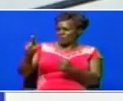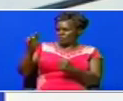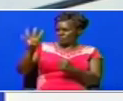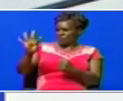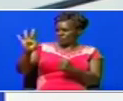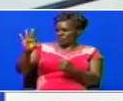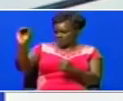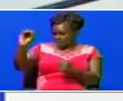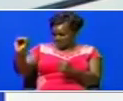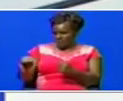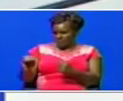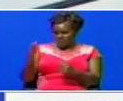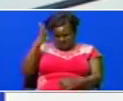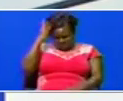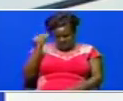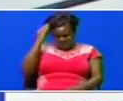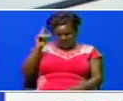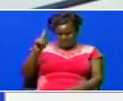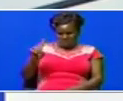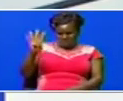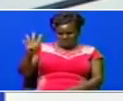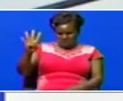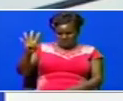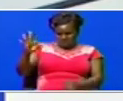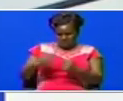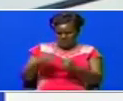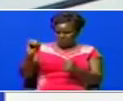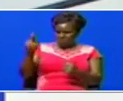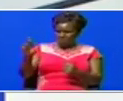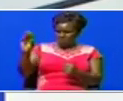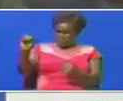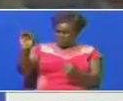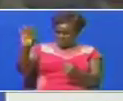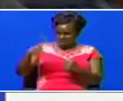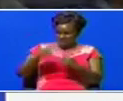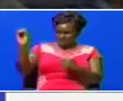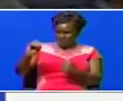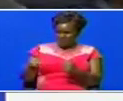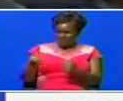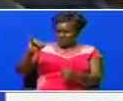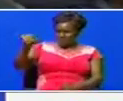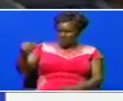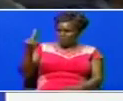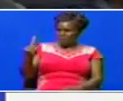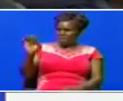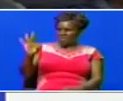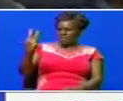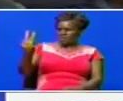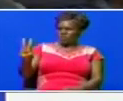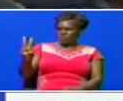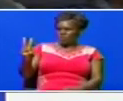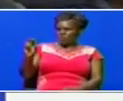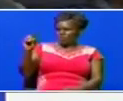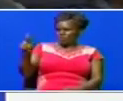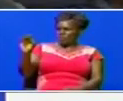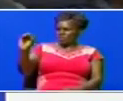0.43%. Mohamed Dida, 149, 0.09%. Shakalaka Jirongo, 132,